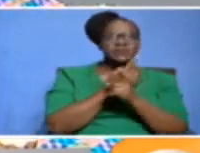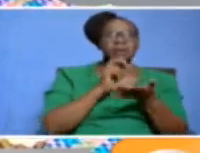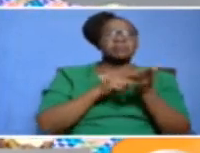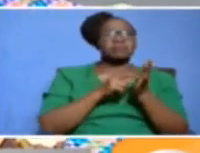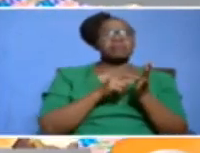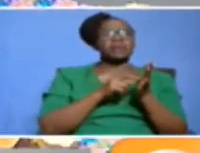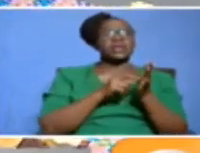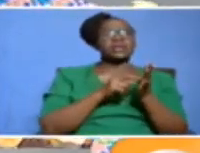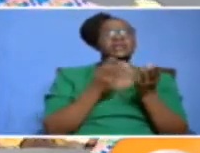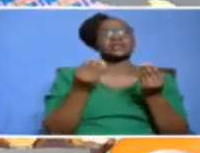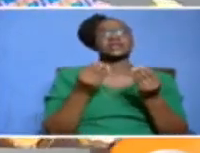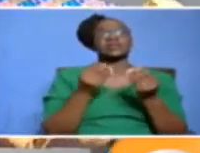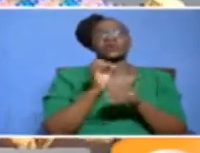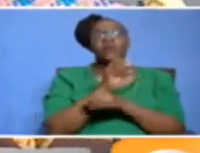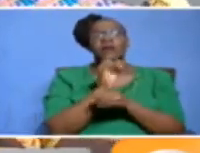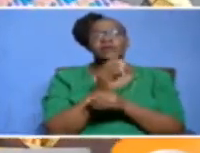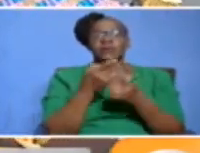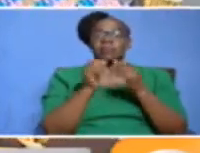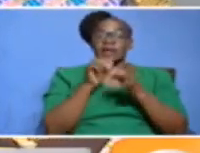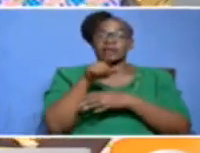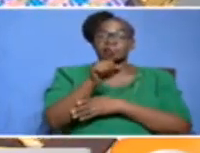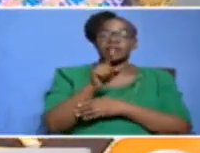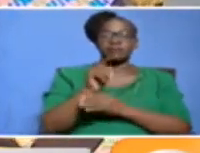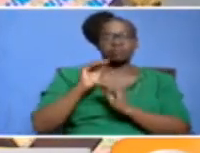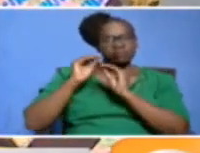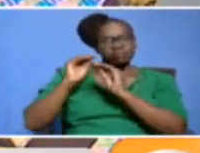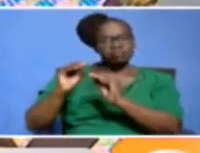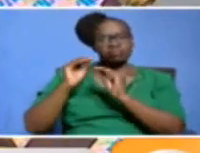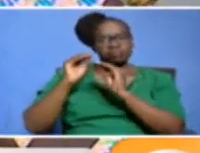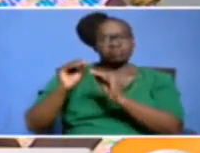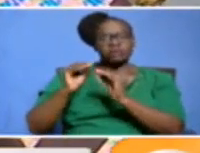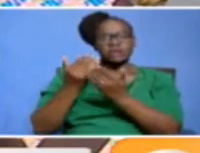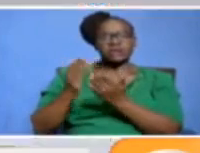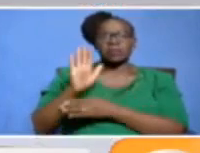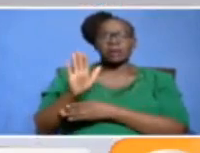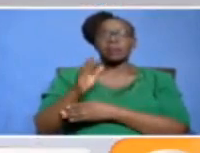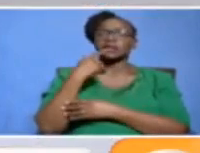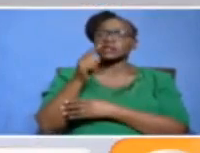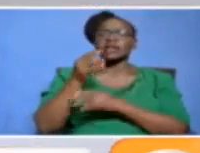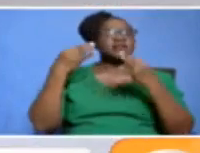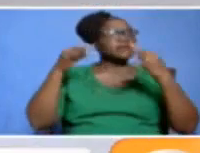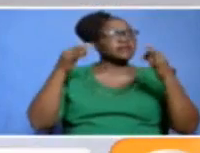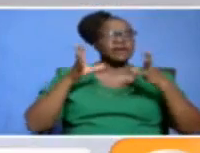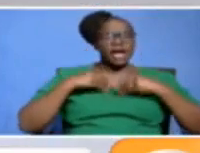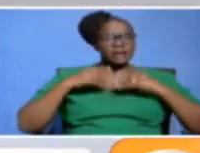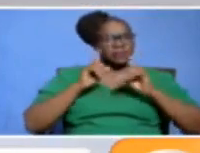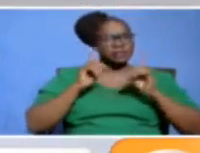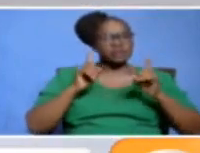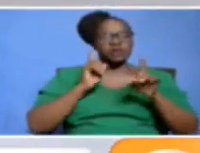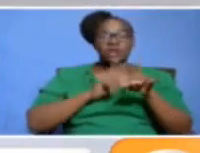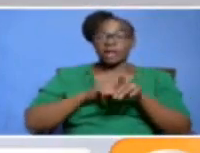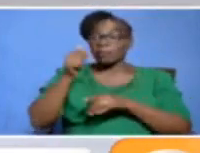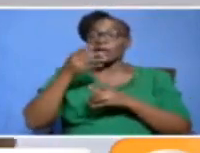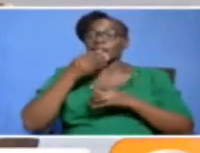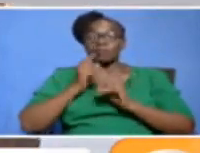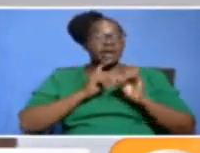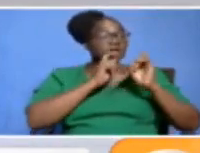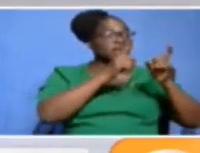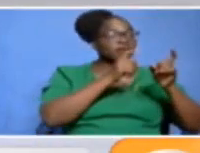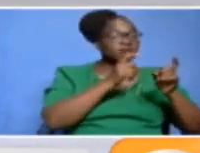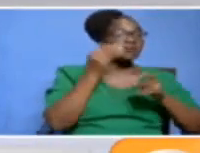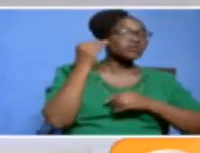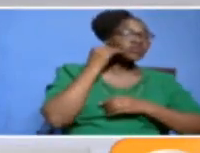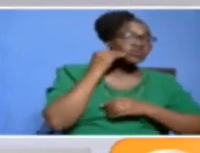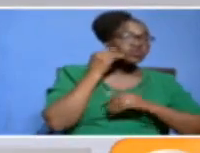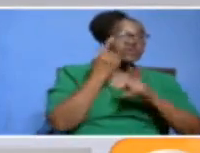Sasa wewe ikiwa mwanao umemfunza asikubali kufanywa vitu bure bure, itakuwa zile keki na zile biskuti na peremende hazikubali kwa sababu amefunzwa